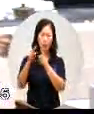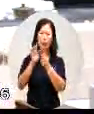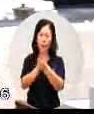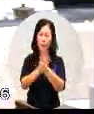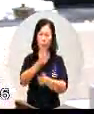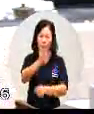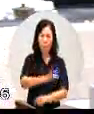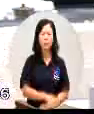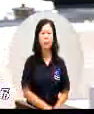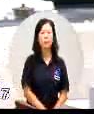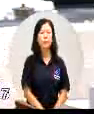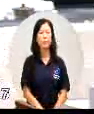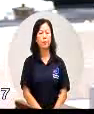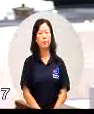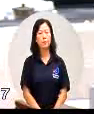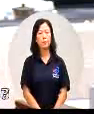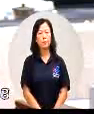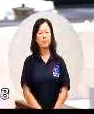再下一个，